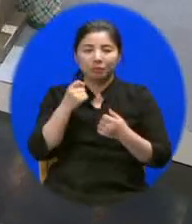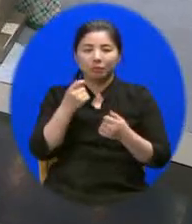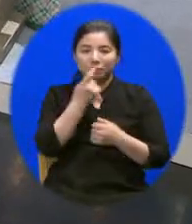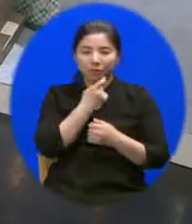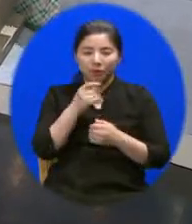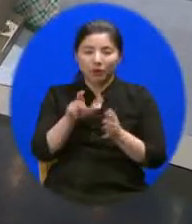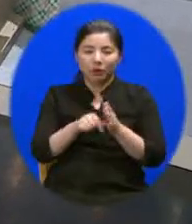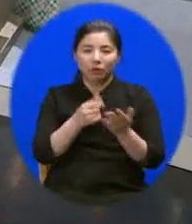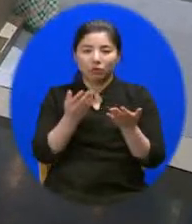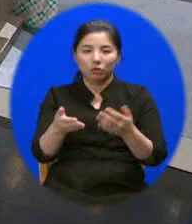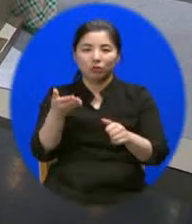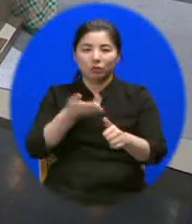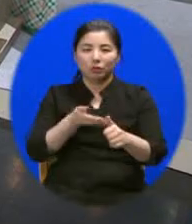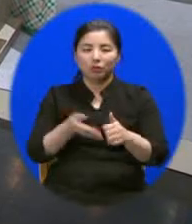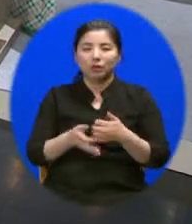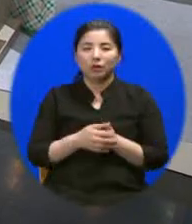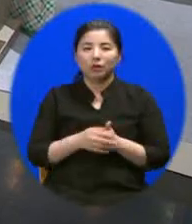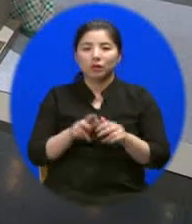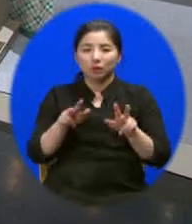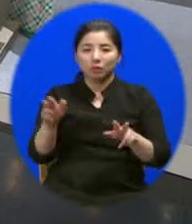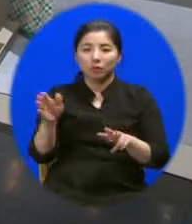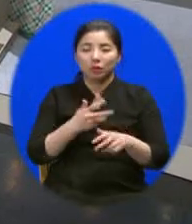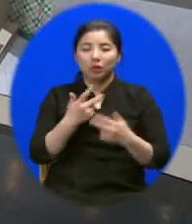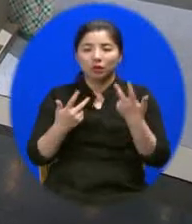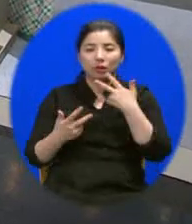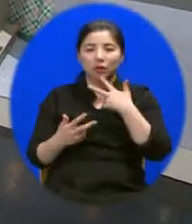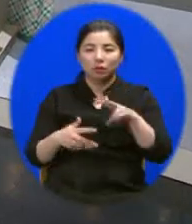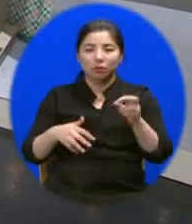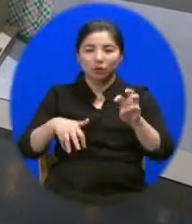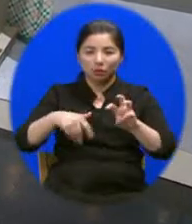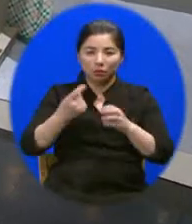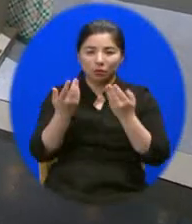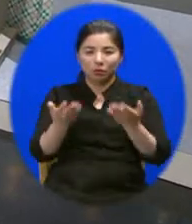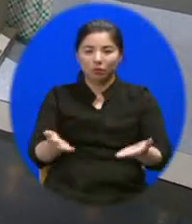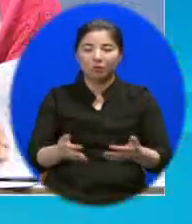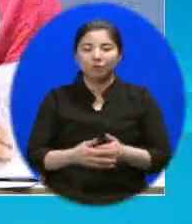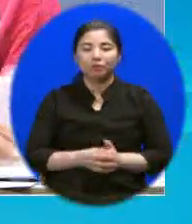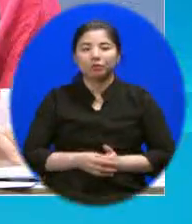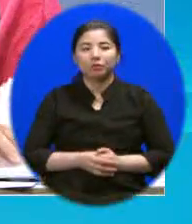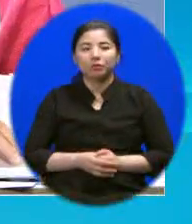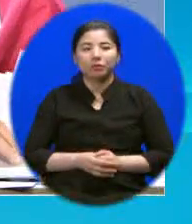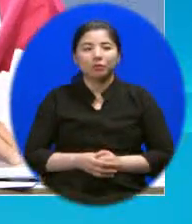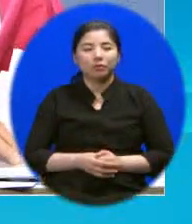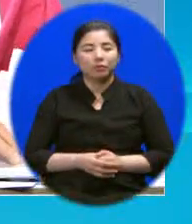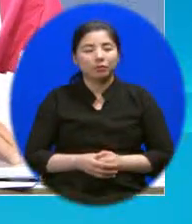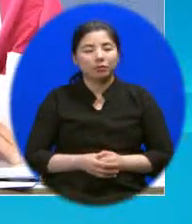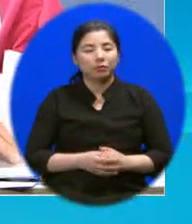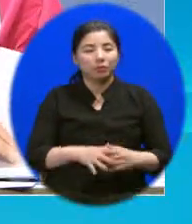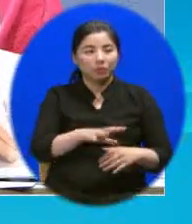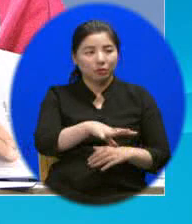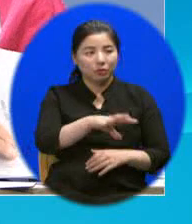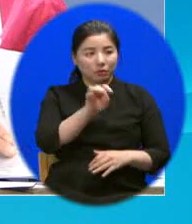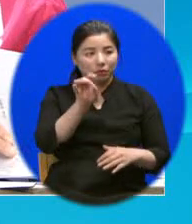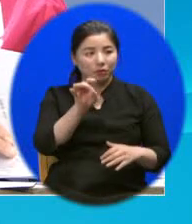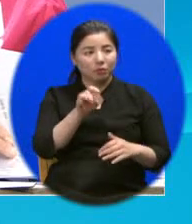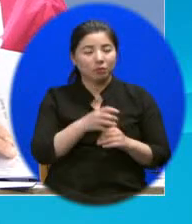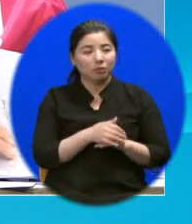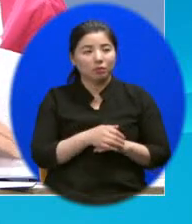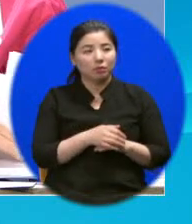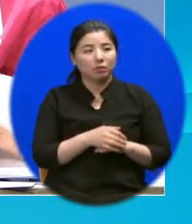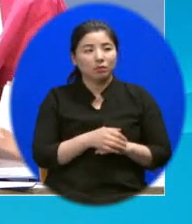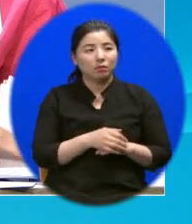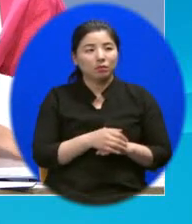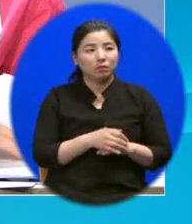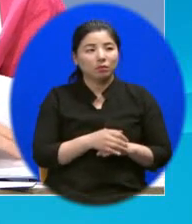배려해 주시기 바랍니다 자 그럼 지금부터 7분 30초 에 주도권 시간들입니다 이게 먼저 그